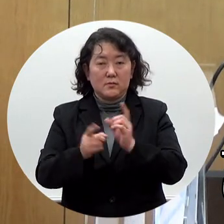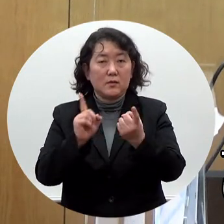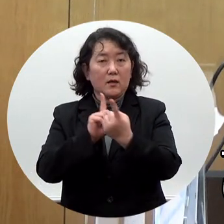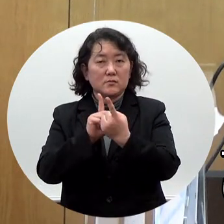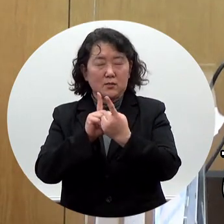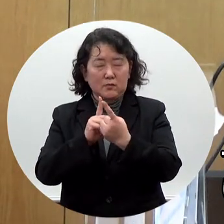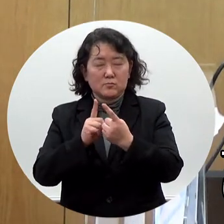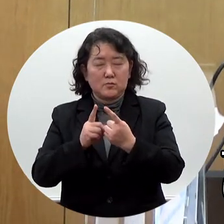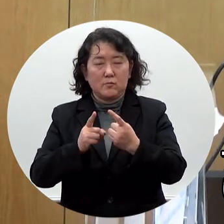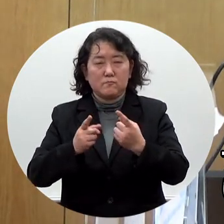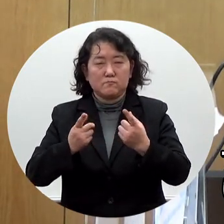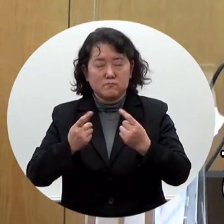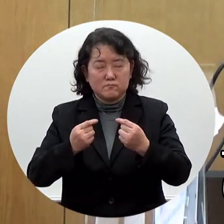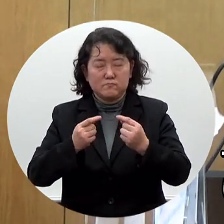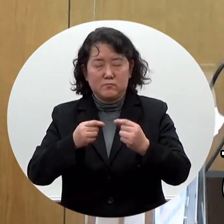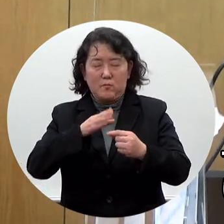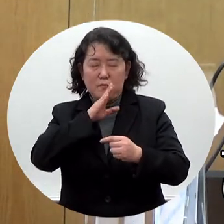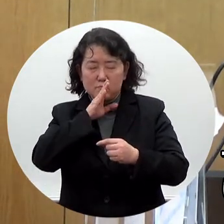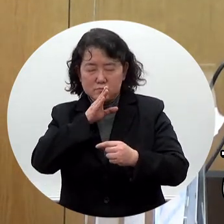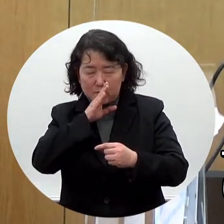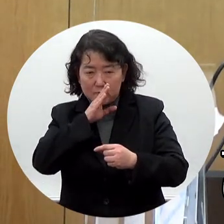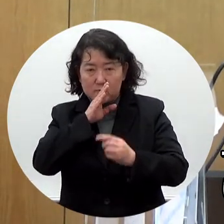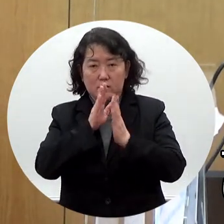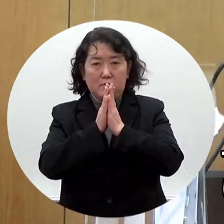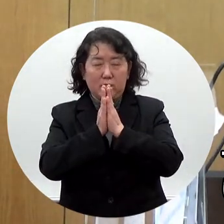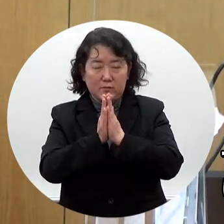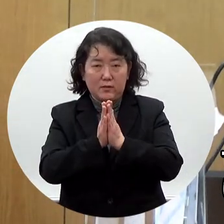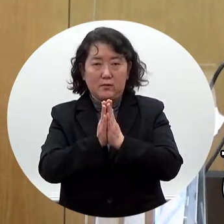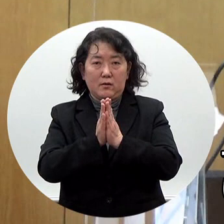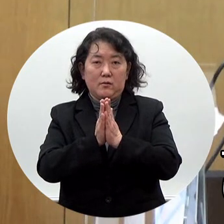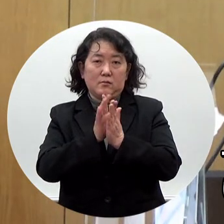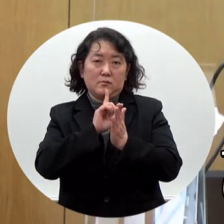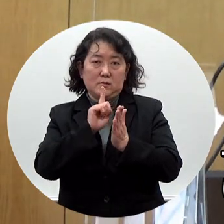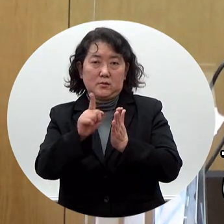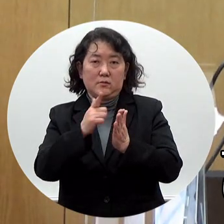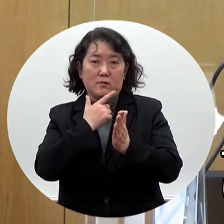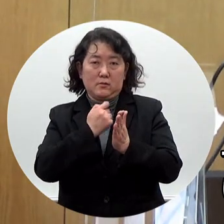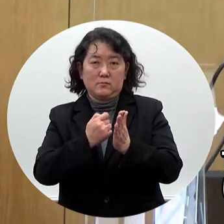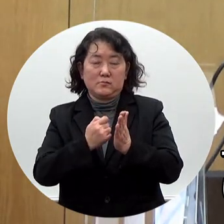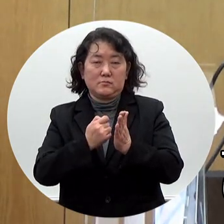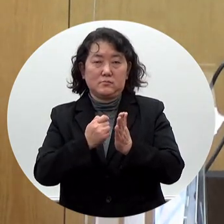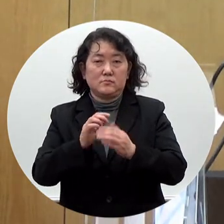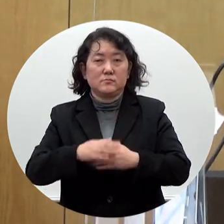う、重ねてお願いを申し上げたいというふうに思います。